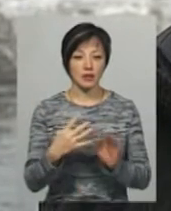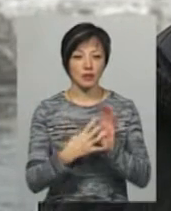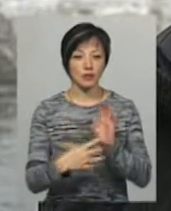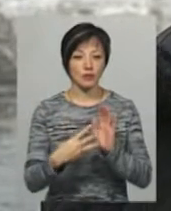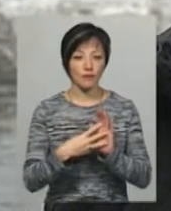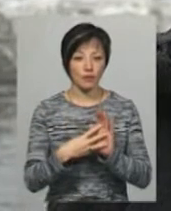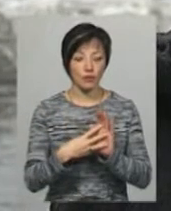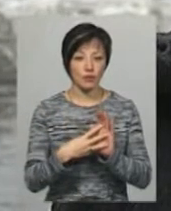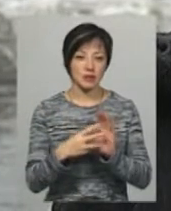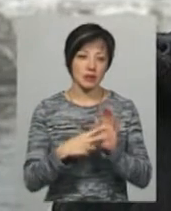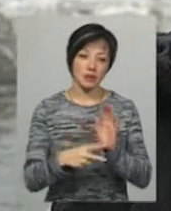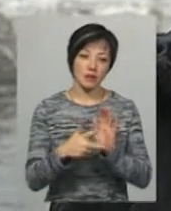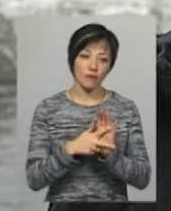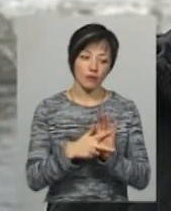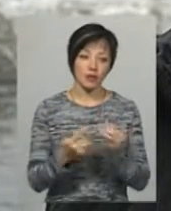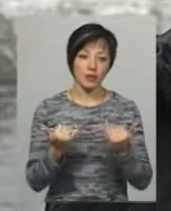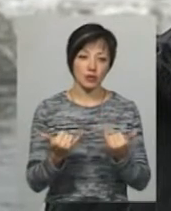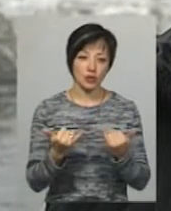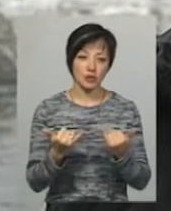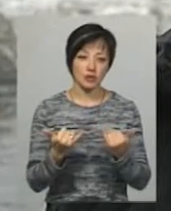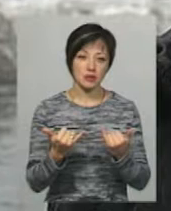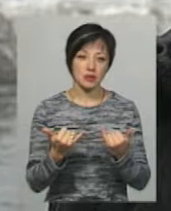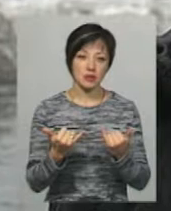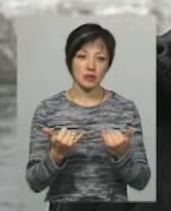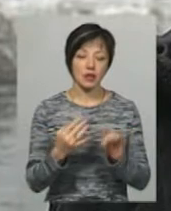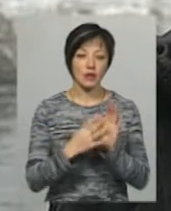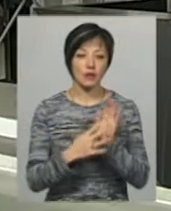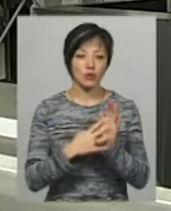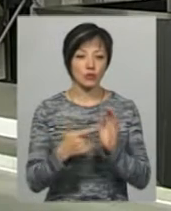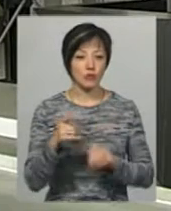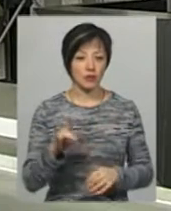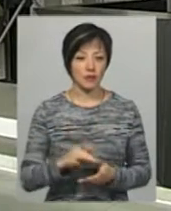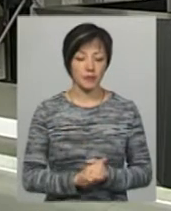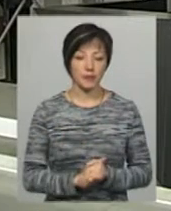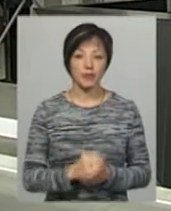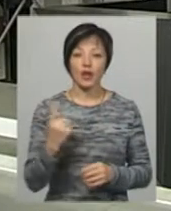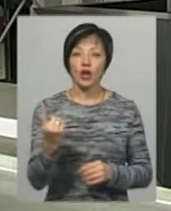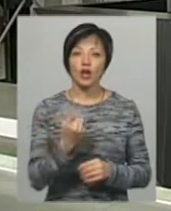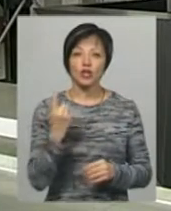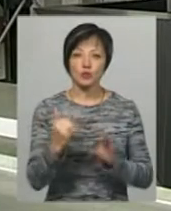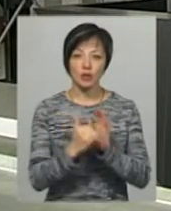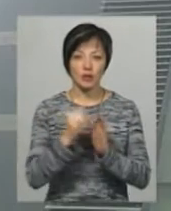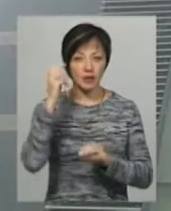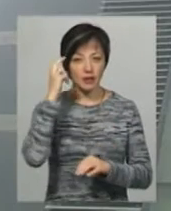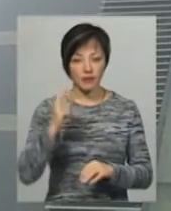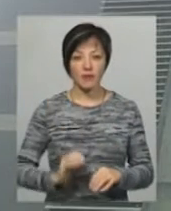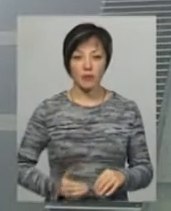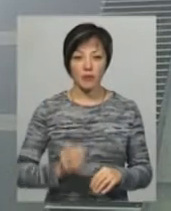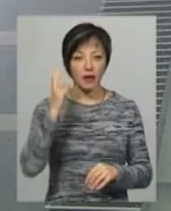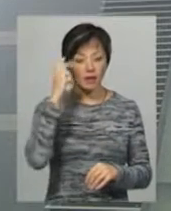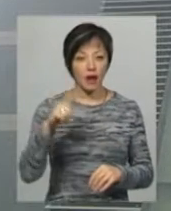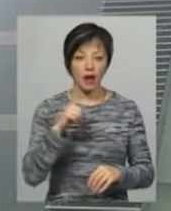31,98 чи 78, а зараз прийшло майже 90 гривень. Лічильники в Києві встановлює компанія